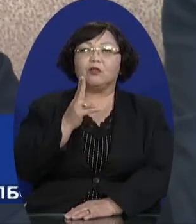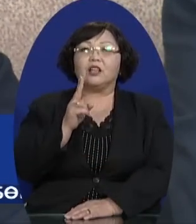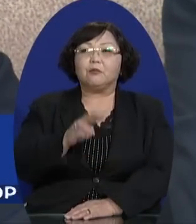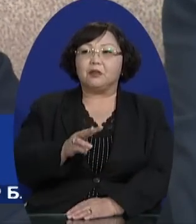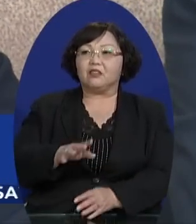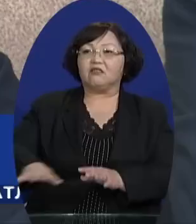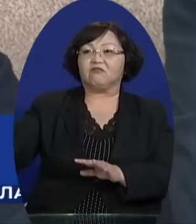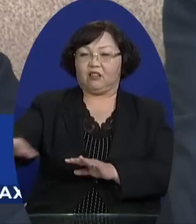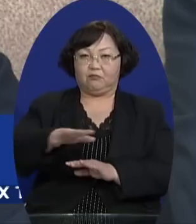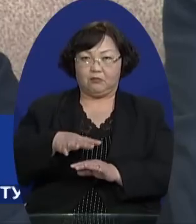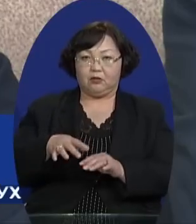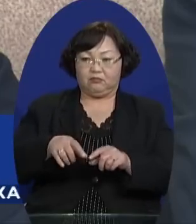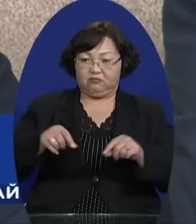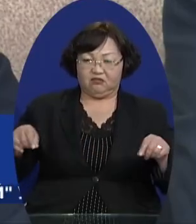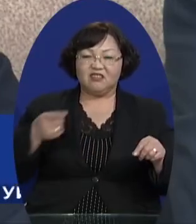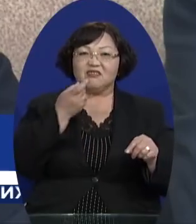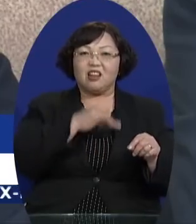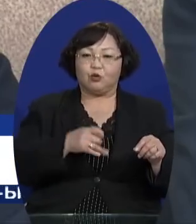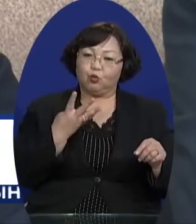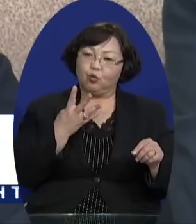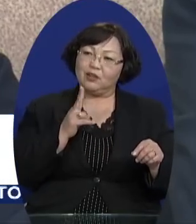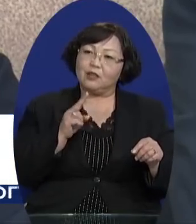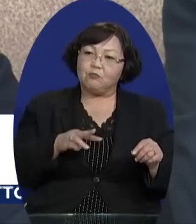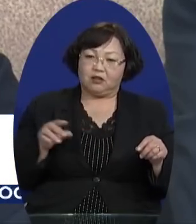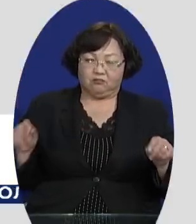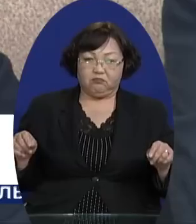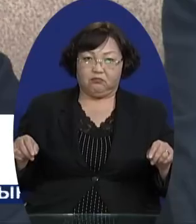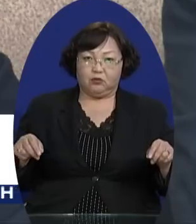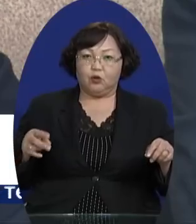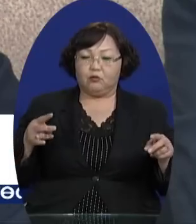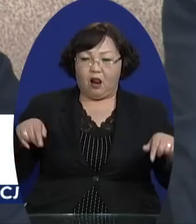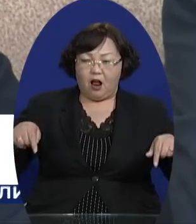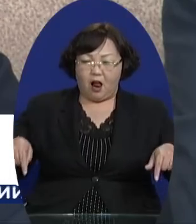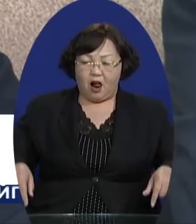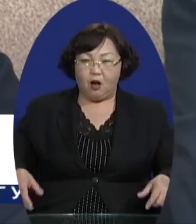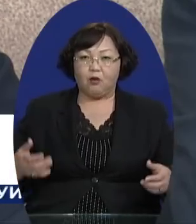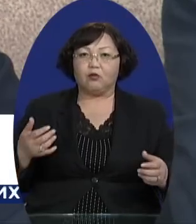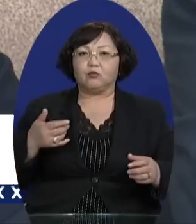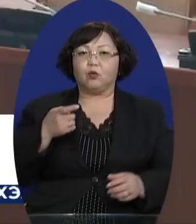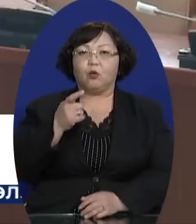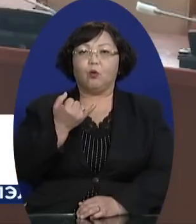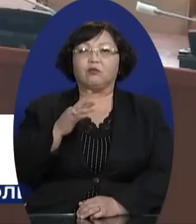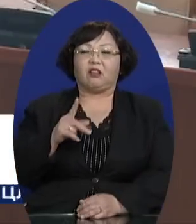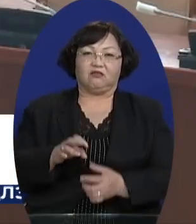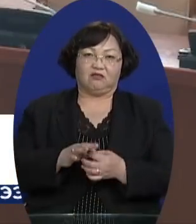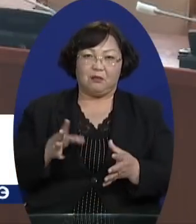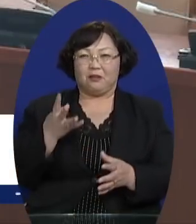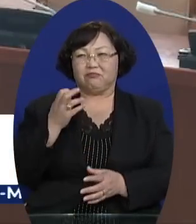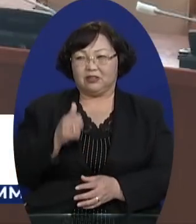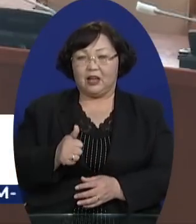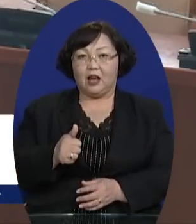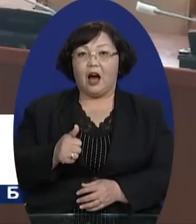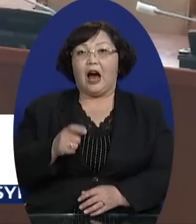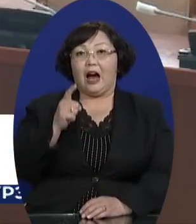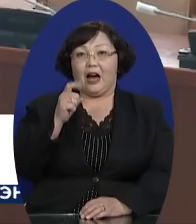шийдтэй. А хангаад бол арай бага 1 км татуу байж болно. Энэ байхгүйгаас маш их маргаан гарч ийн. За гишүүдийн